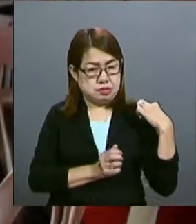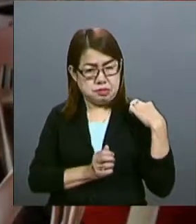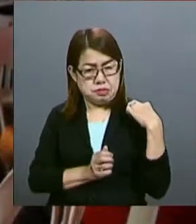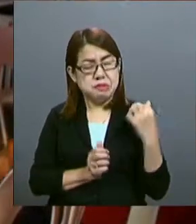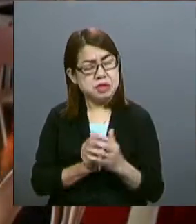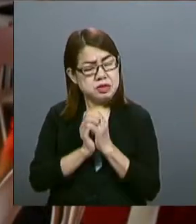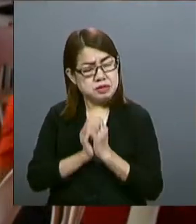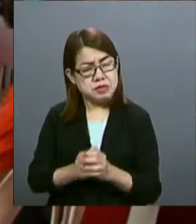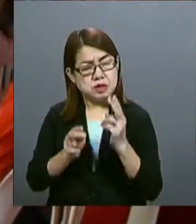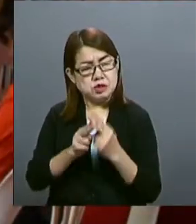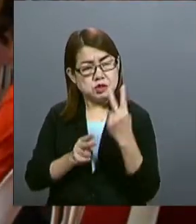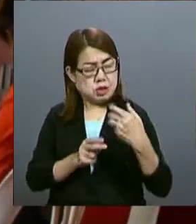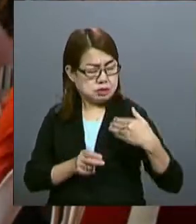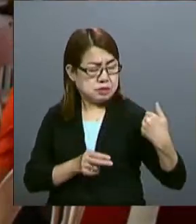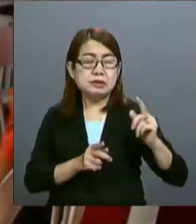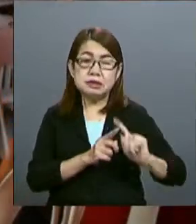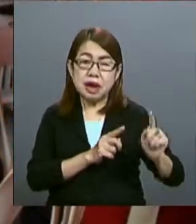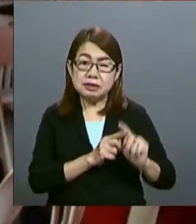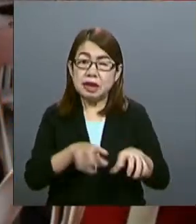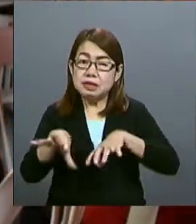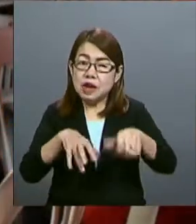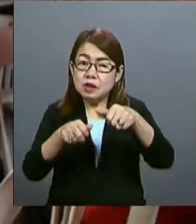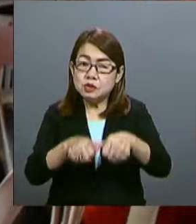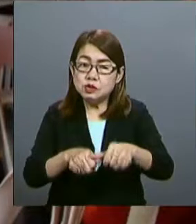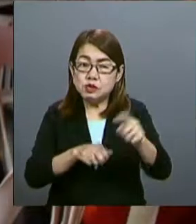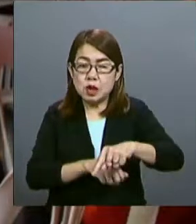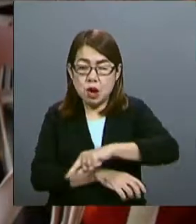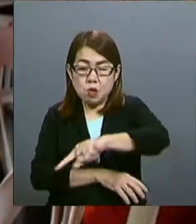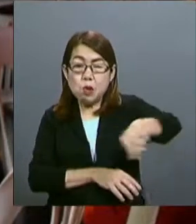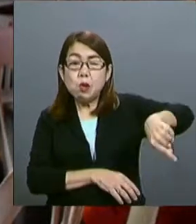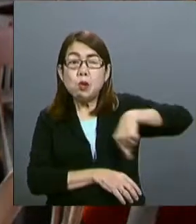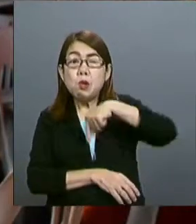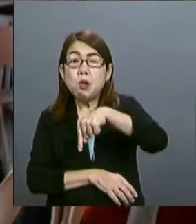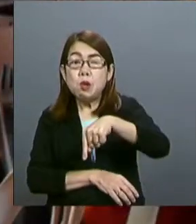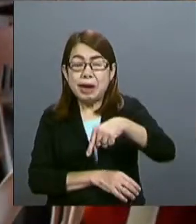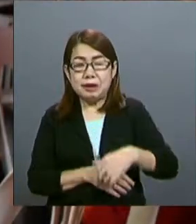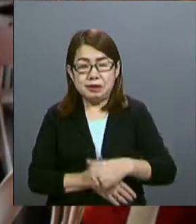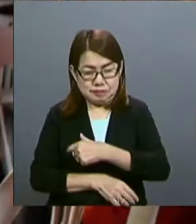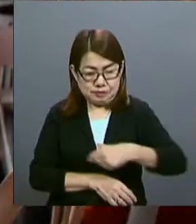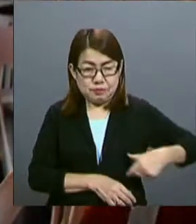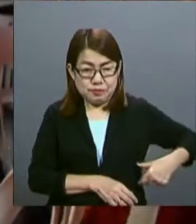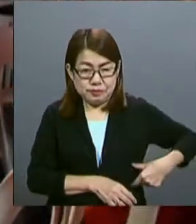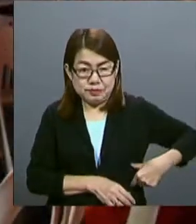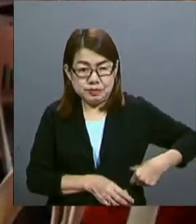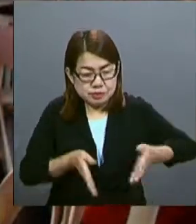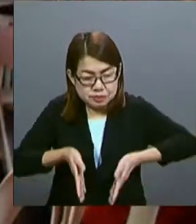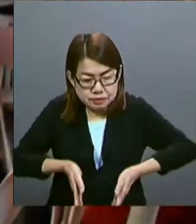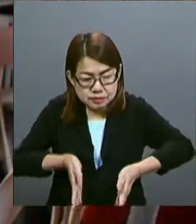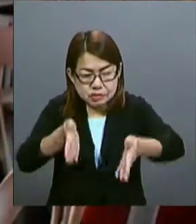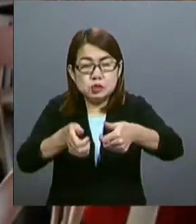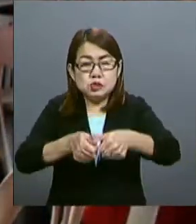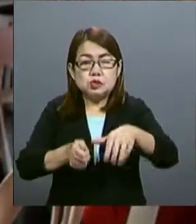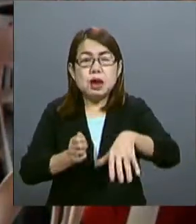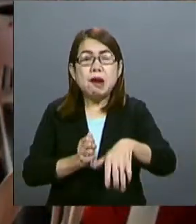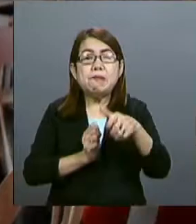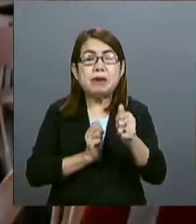ติซึ่งงานจัดขึ้นณบริเวณวงเวียนเฉลิมพระเกียรติถนนประจักษ์ศิลปาคมอำเภอเมืองจังหวัดอุด